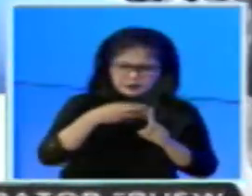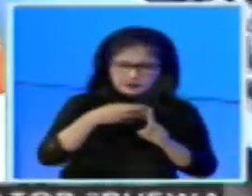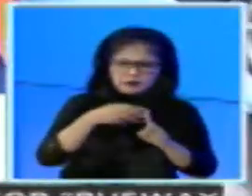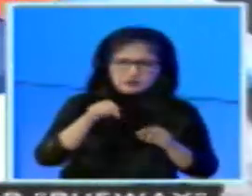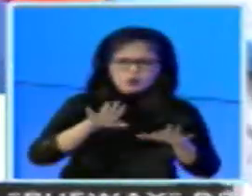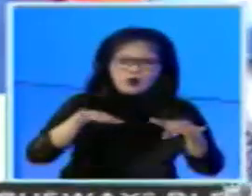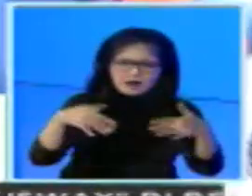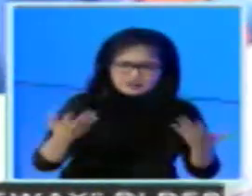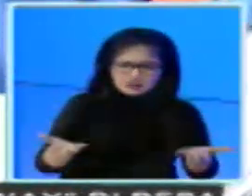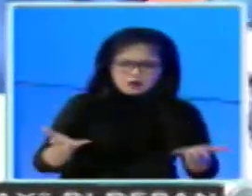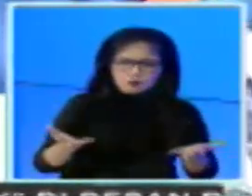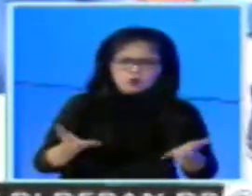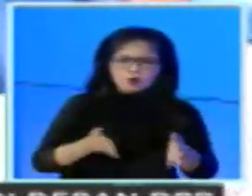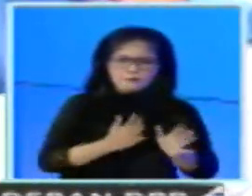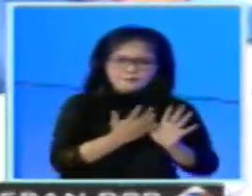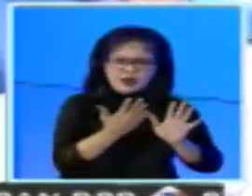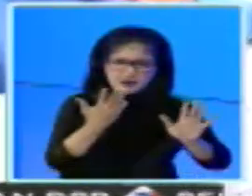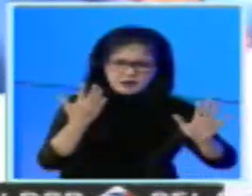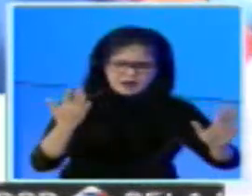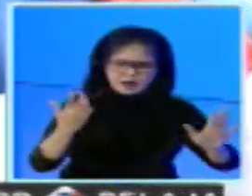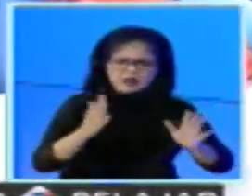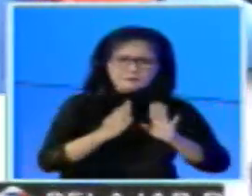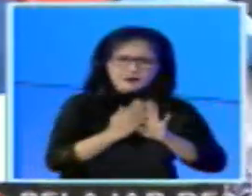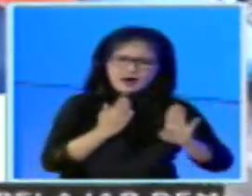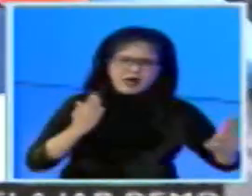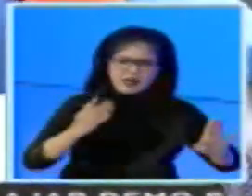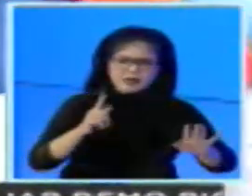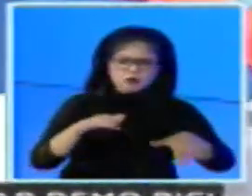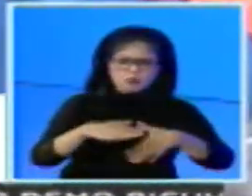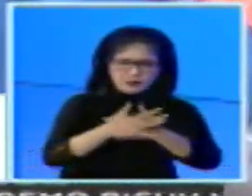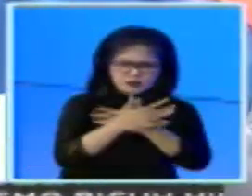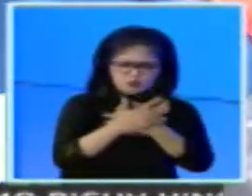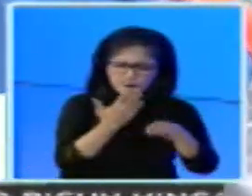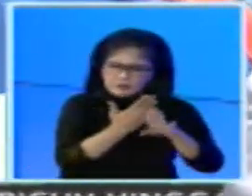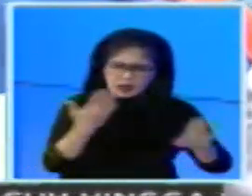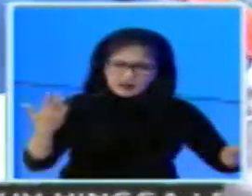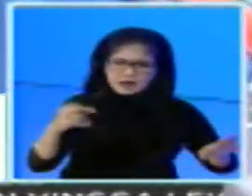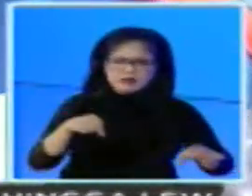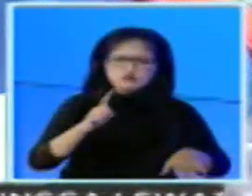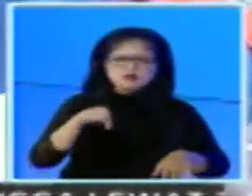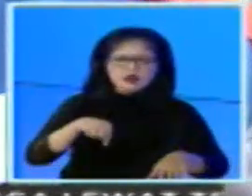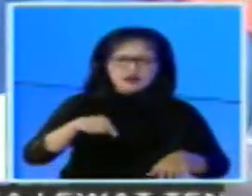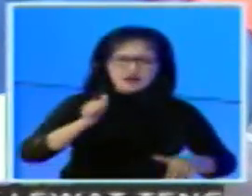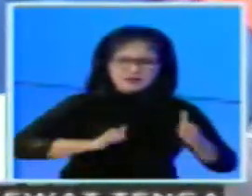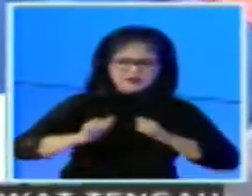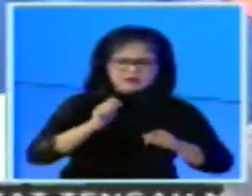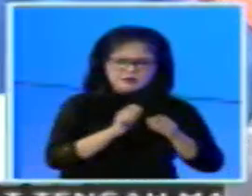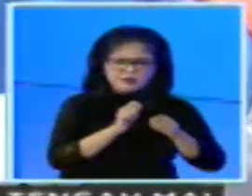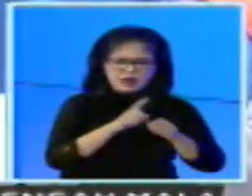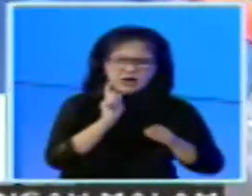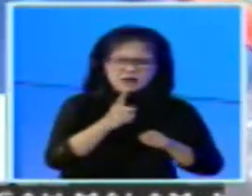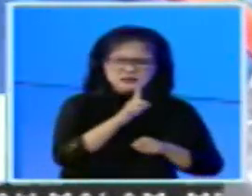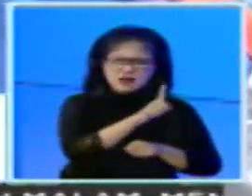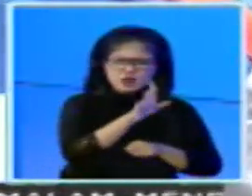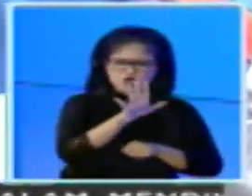penghalang jalur busway itu dikembalikan seperti yang sekarang sedang dilakukan. Ada 150 pasukan kuning